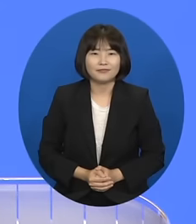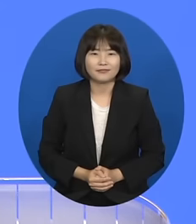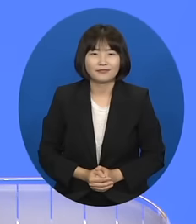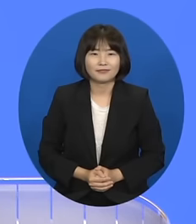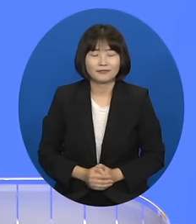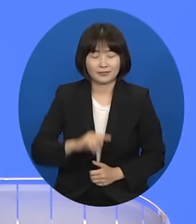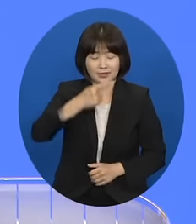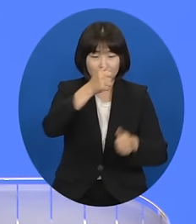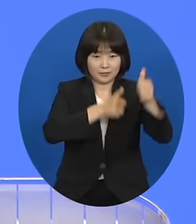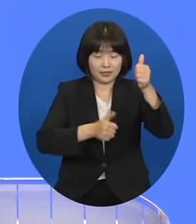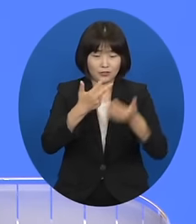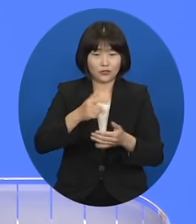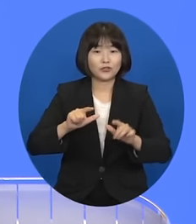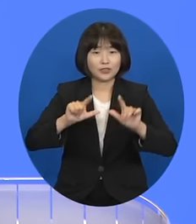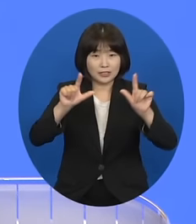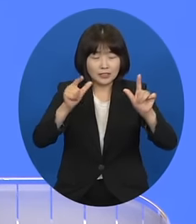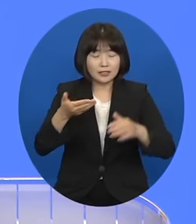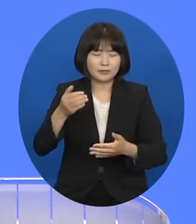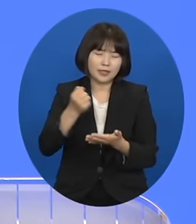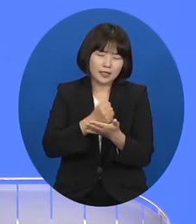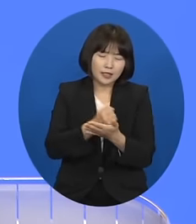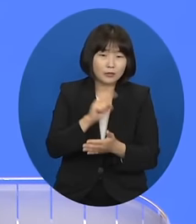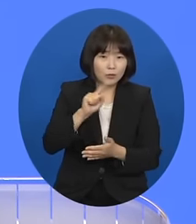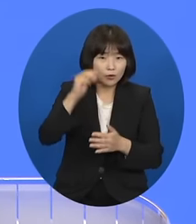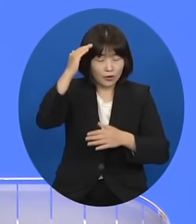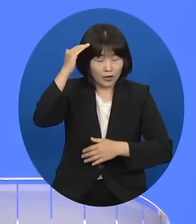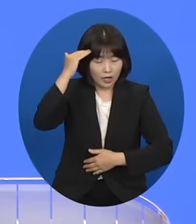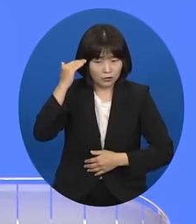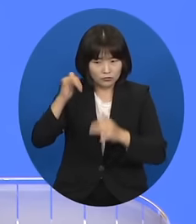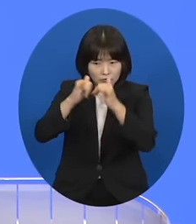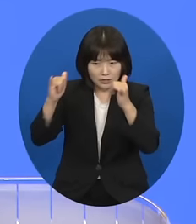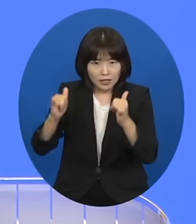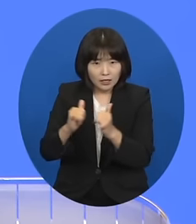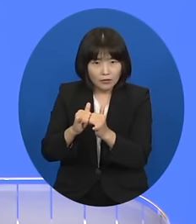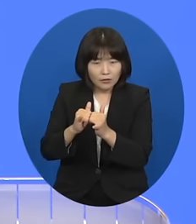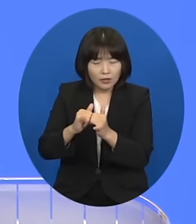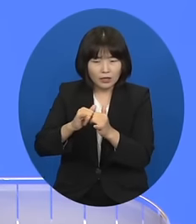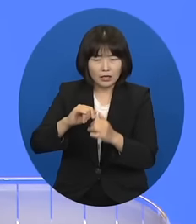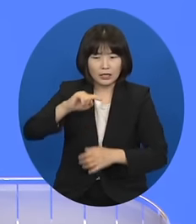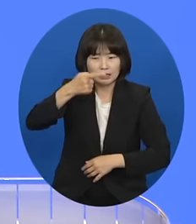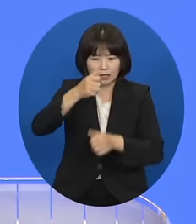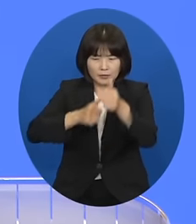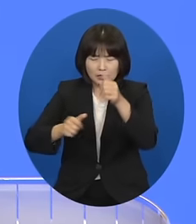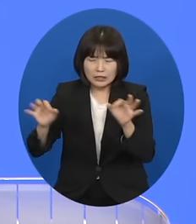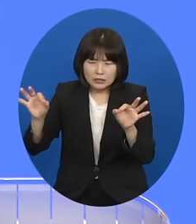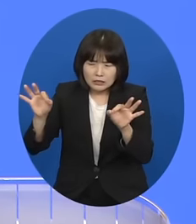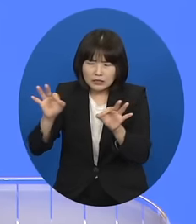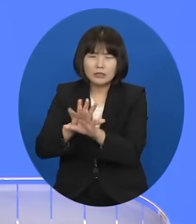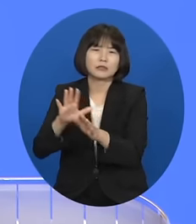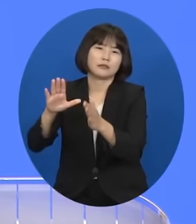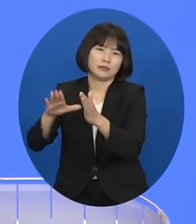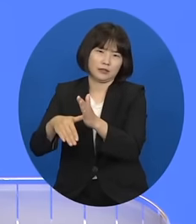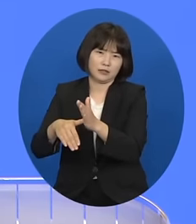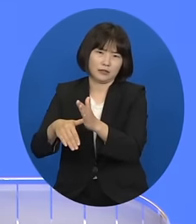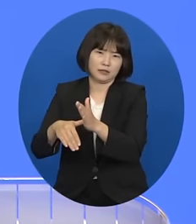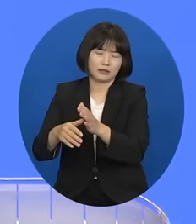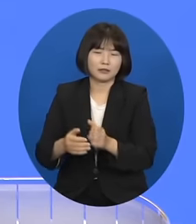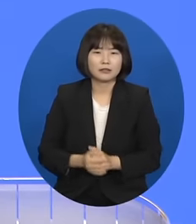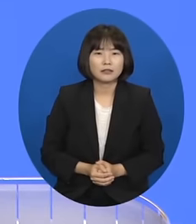저희가 다음 세대 주일로 드리지만 참 안타깝게도 한국 사회는 지금 다음 세대가 사라져가는 시대를 보고 있습니다. 그래서